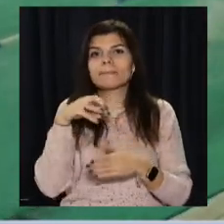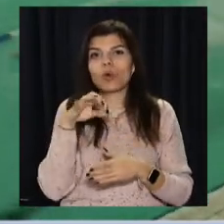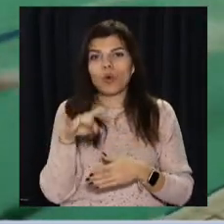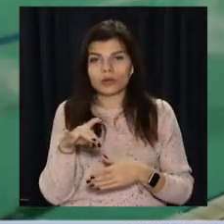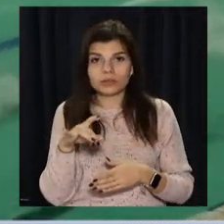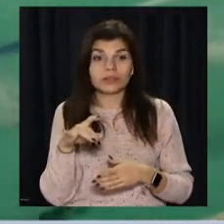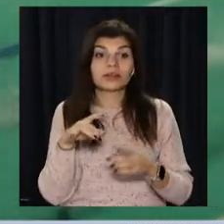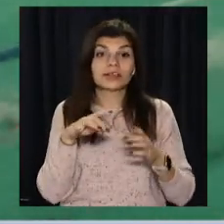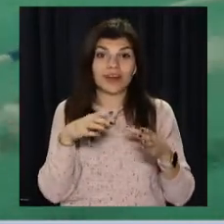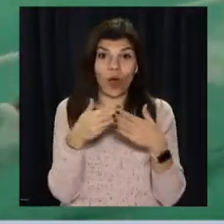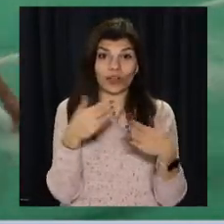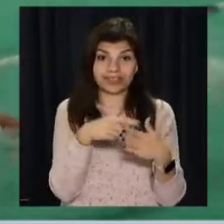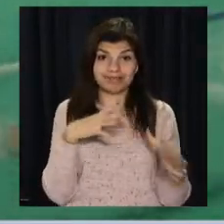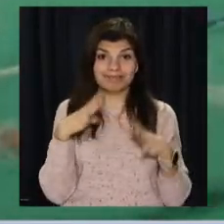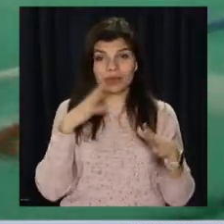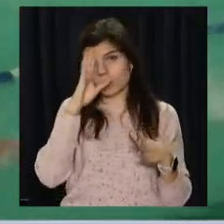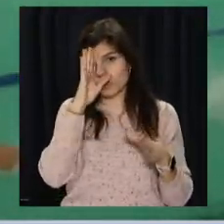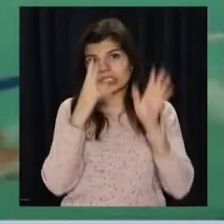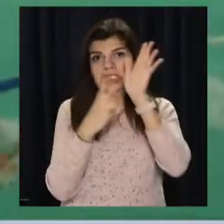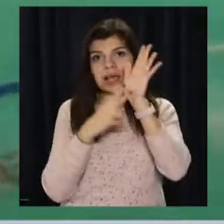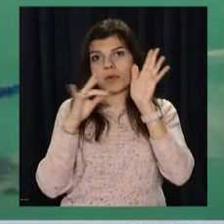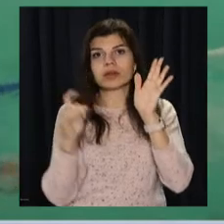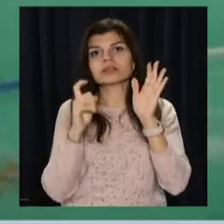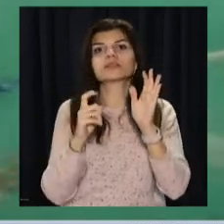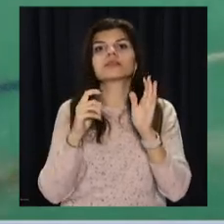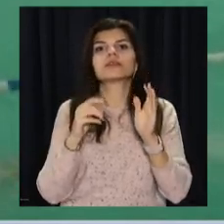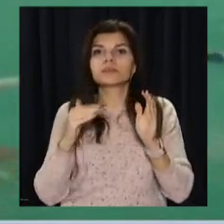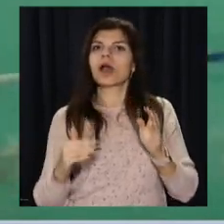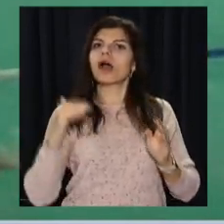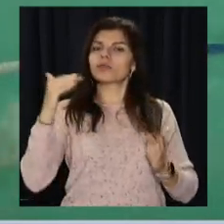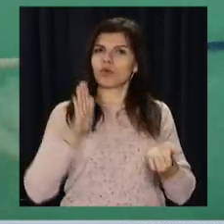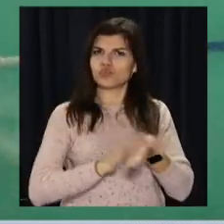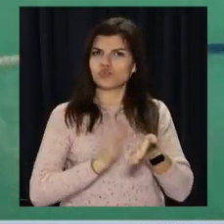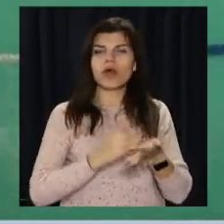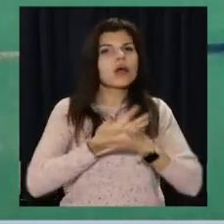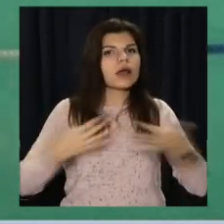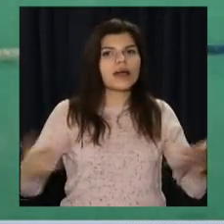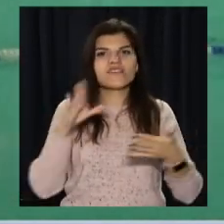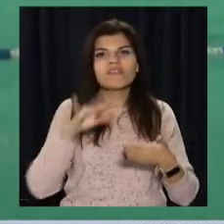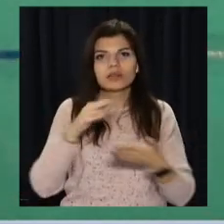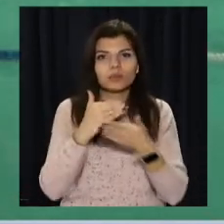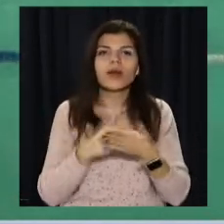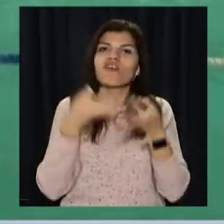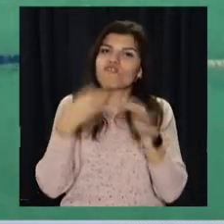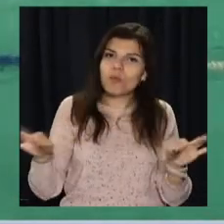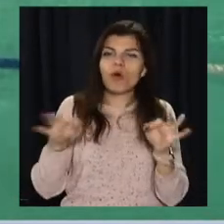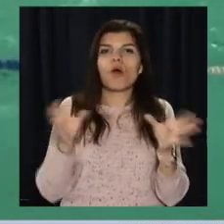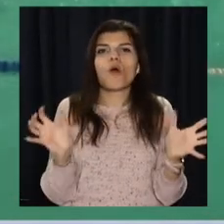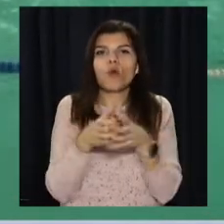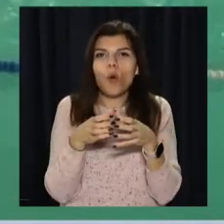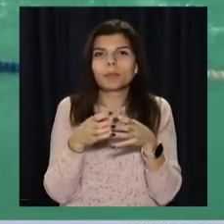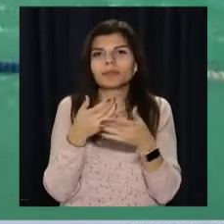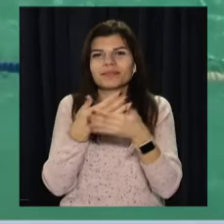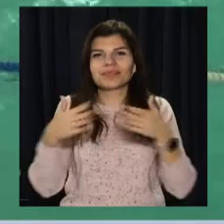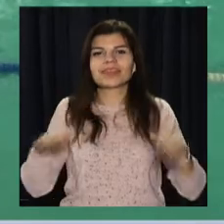Микита Кравченко. Хлопець 7 разів піднімався на п'єдестал пошани у різних видах програми – вільному стилі, комплексному плаванні